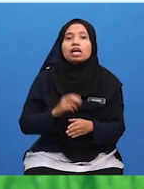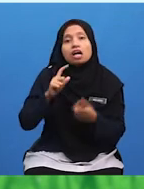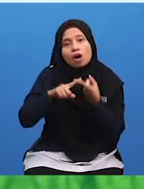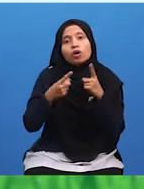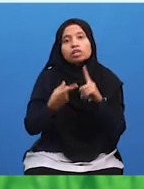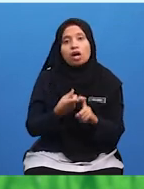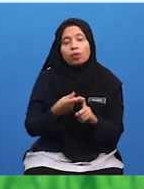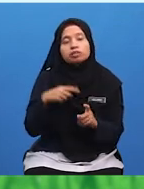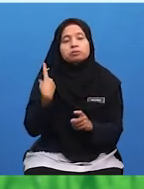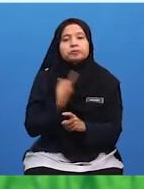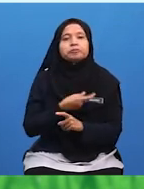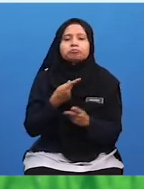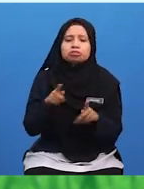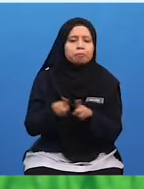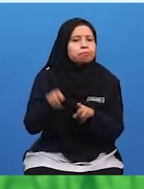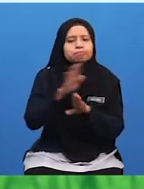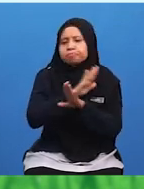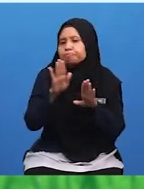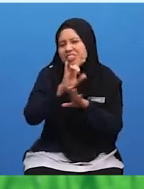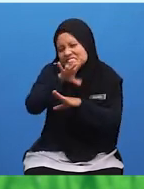mahupun kawan-kawan kita.